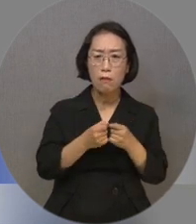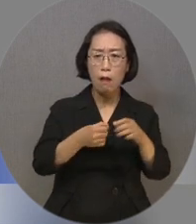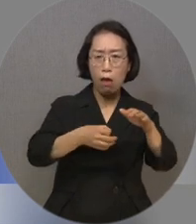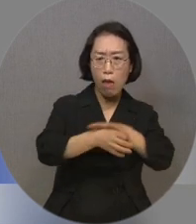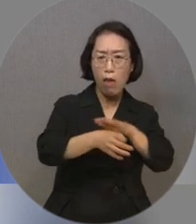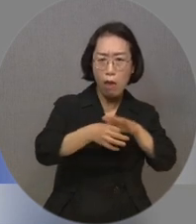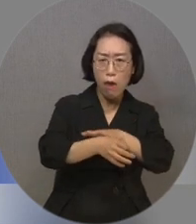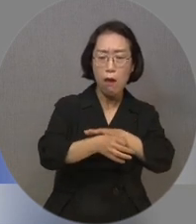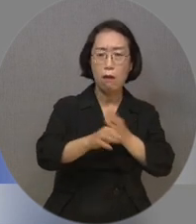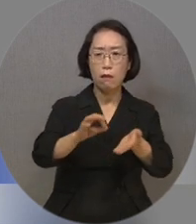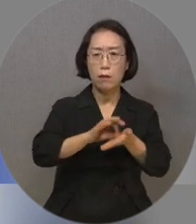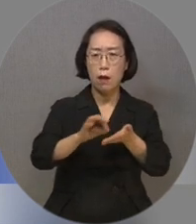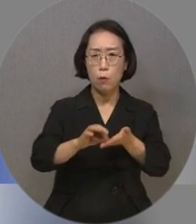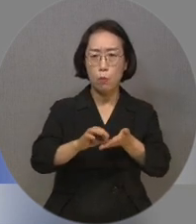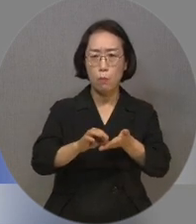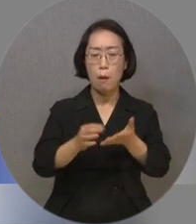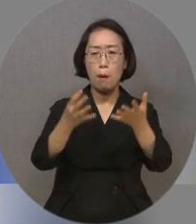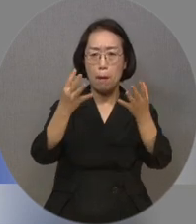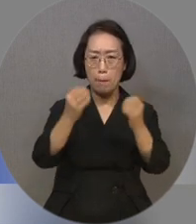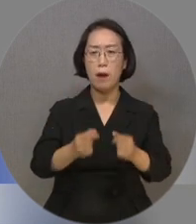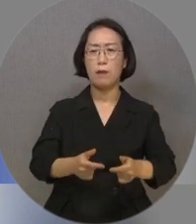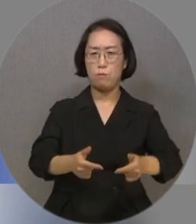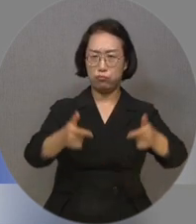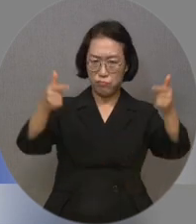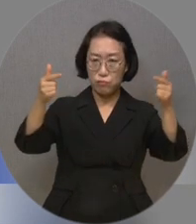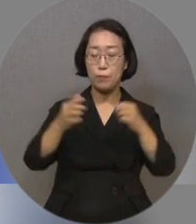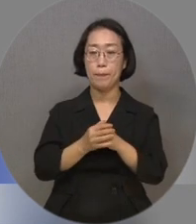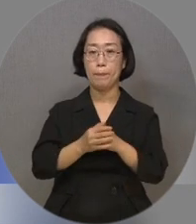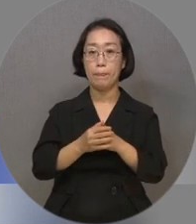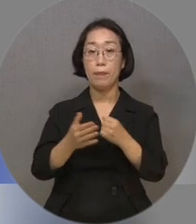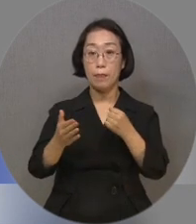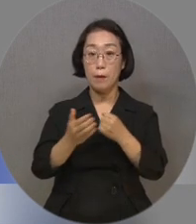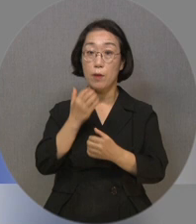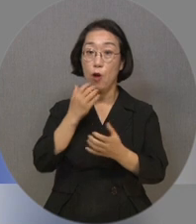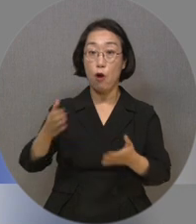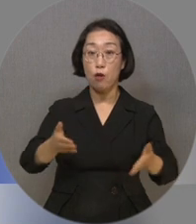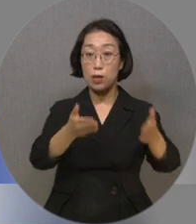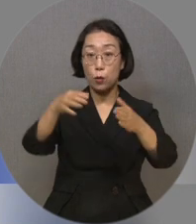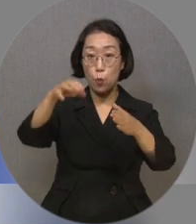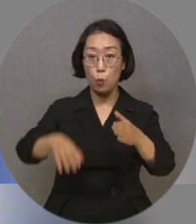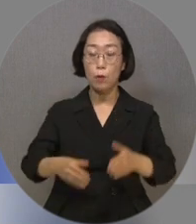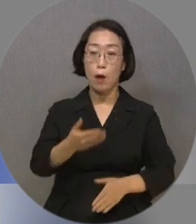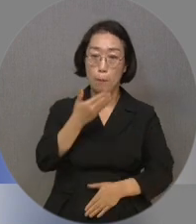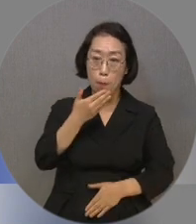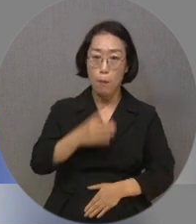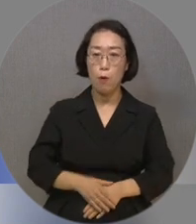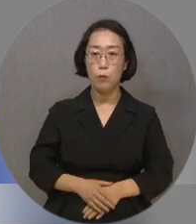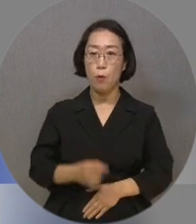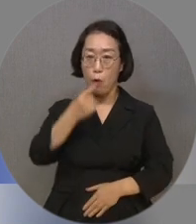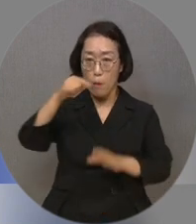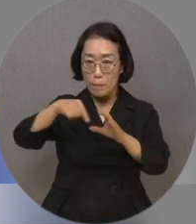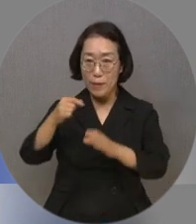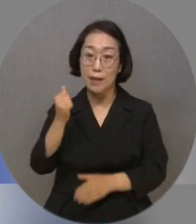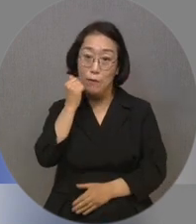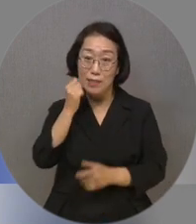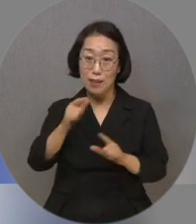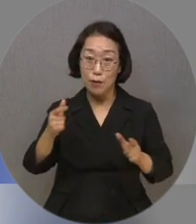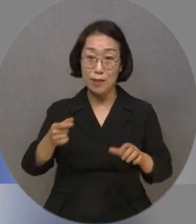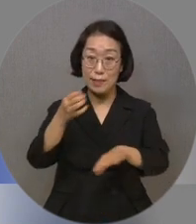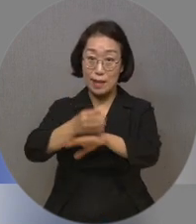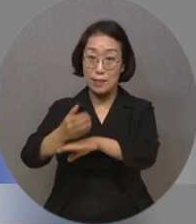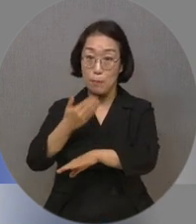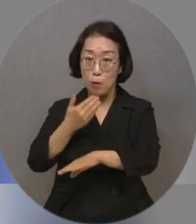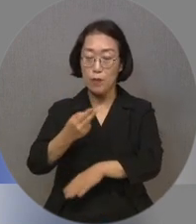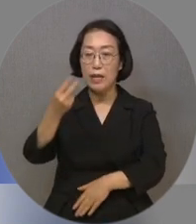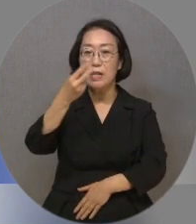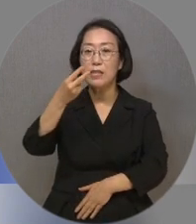자부담이 필요한 경우가 대부분이라고 설명했습니다 이에 경기도는 식비와 간식비 지급 기준을 각각